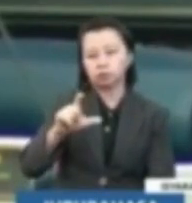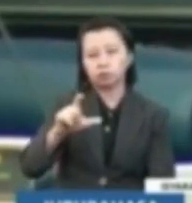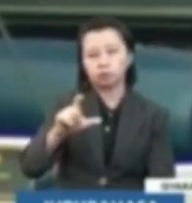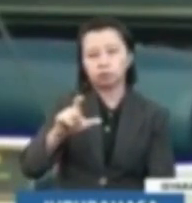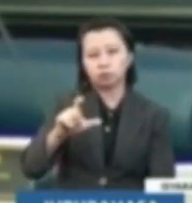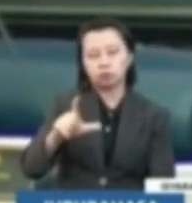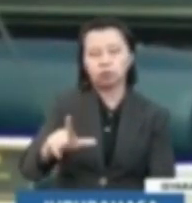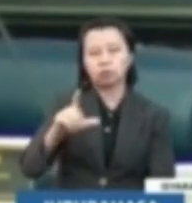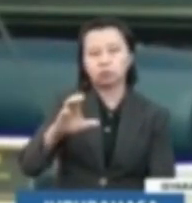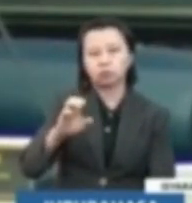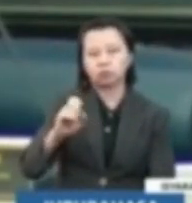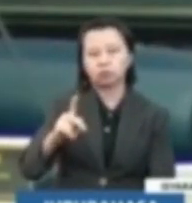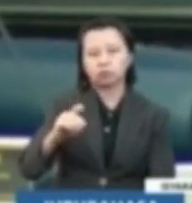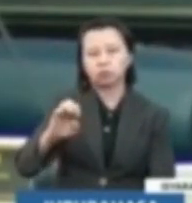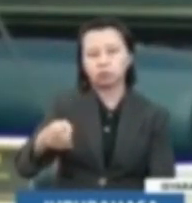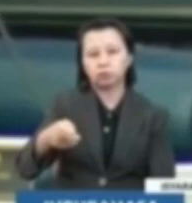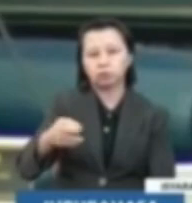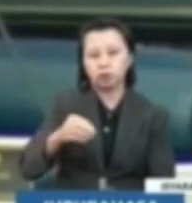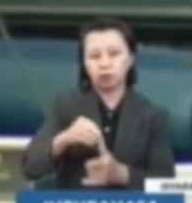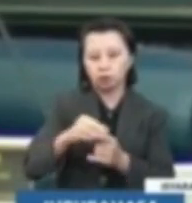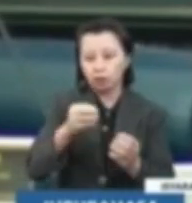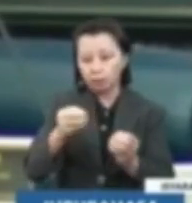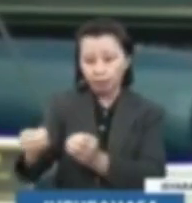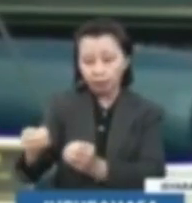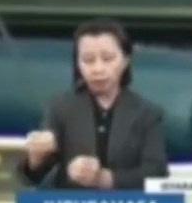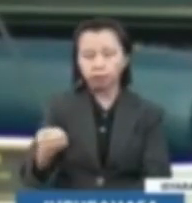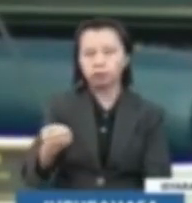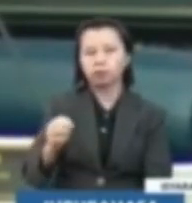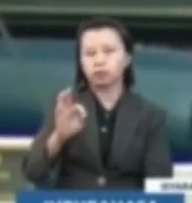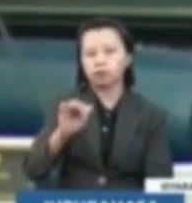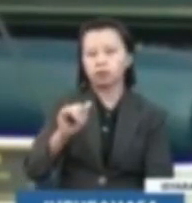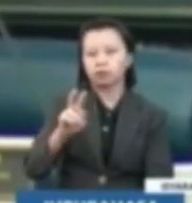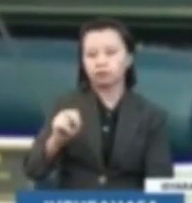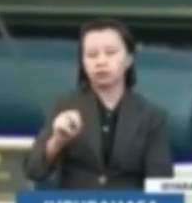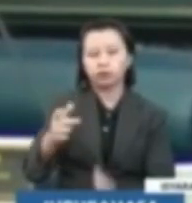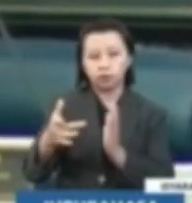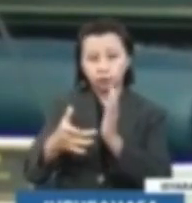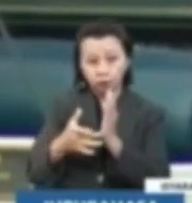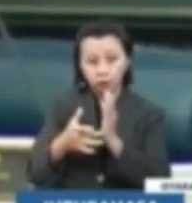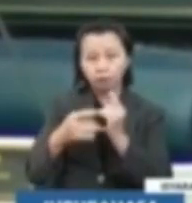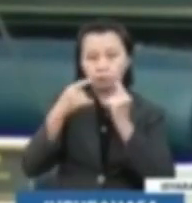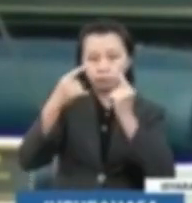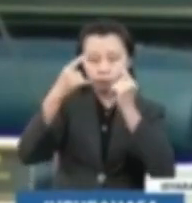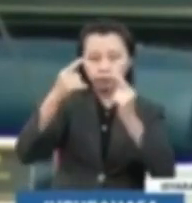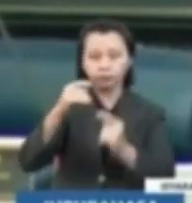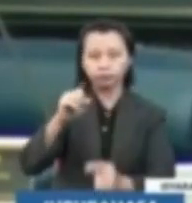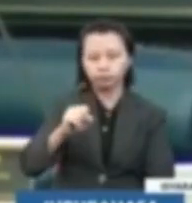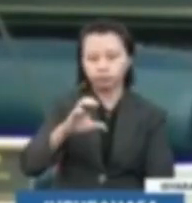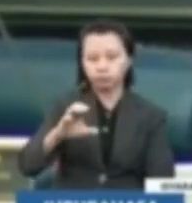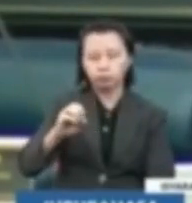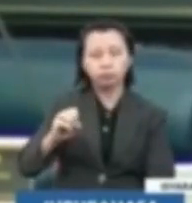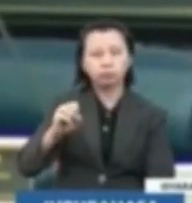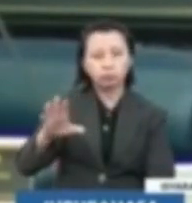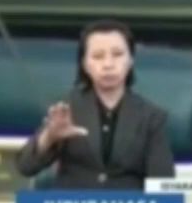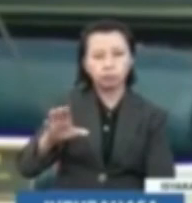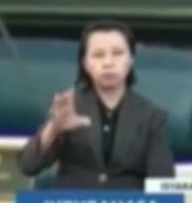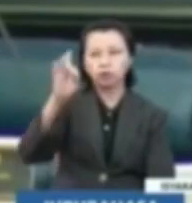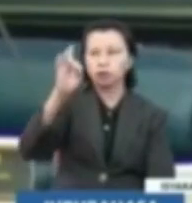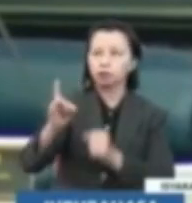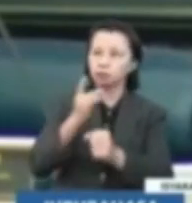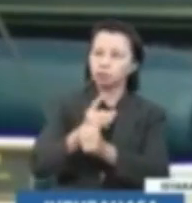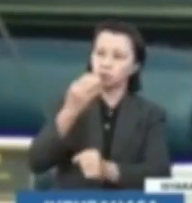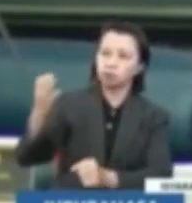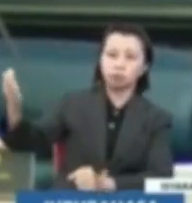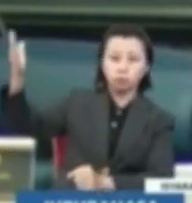fintech SCXSE yang telah dianjurkan oleh Suruhanjaya Security Malaysia SC selama 8 tahun